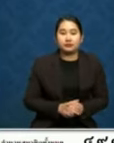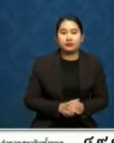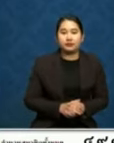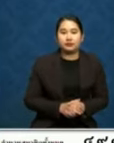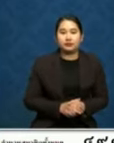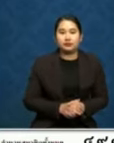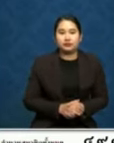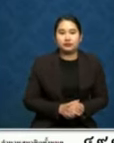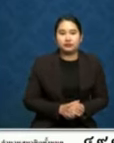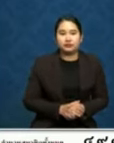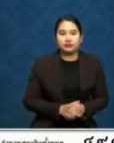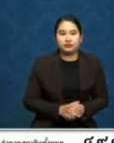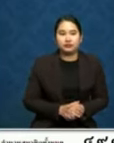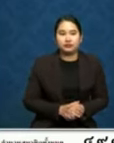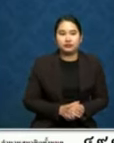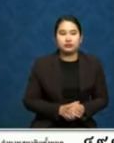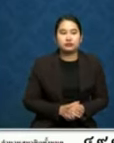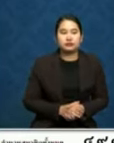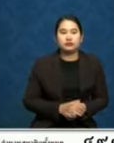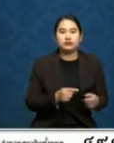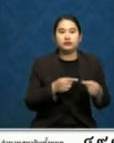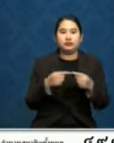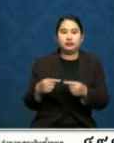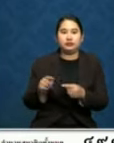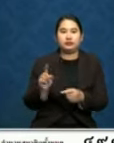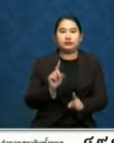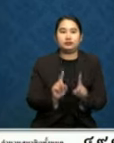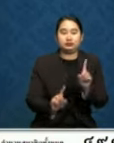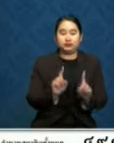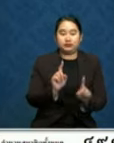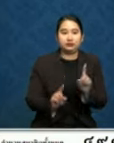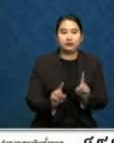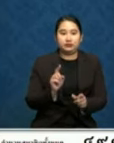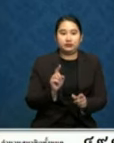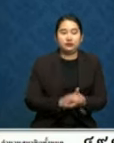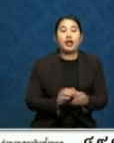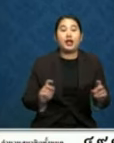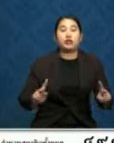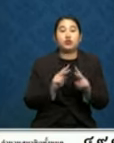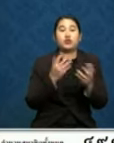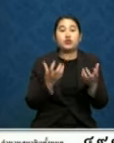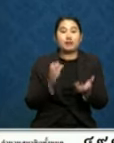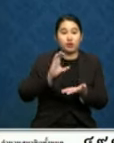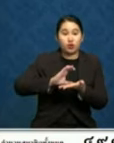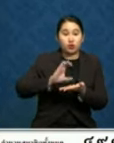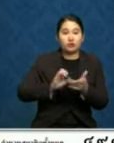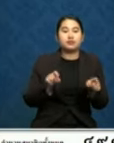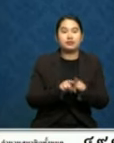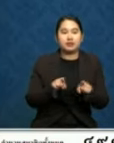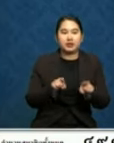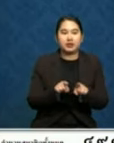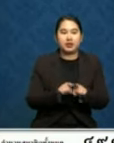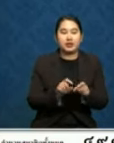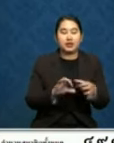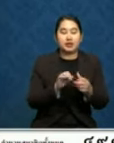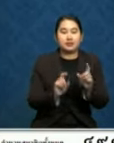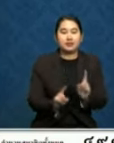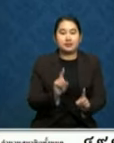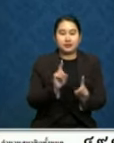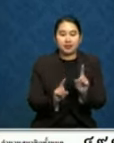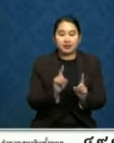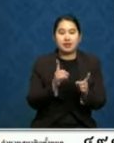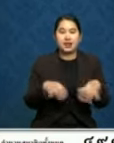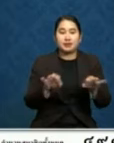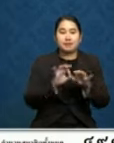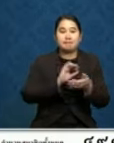ไปค่ะแล้วก็ในเรื่องของตัวชี้วัดค่ะของคุณได้ทำเช่นเดียวกันค่ะที่เป็นตัวชี้วัดที่ไม่ได้เป็นชี้วัดเชิงคุณภาพนะคะควร